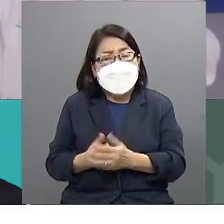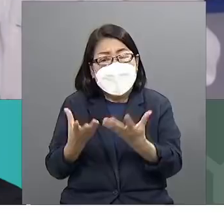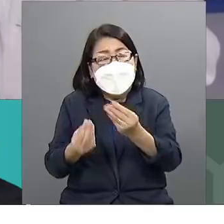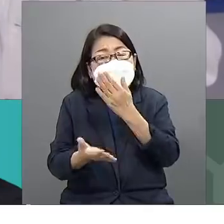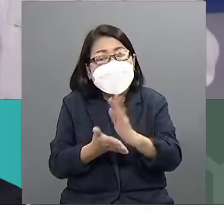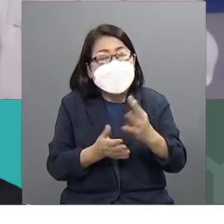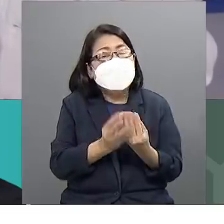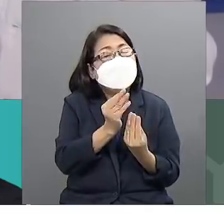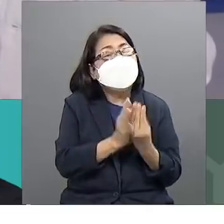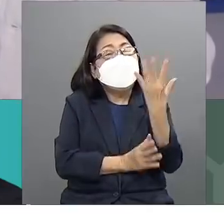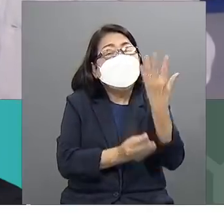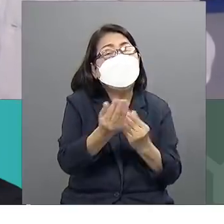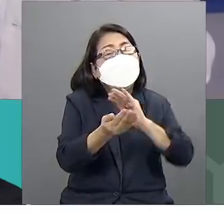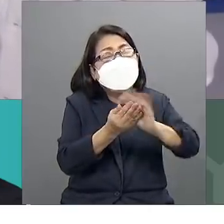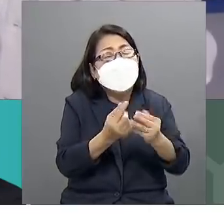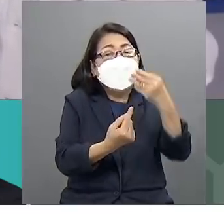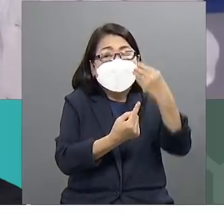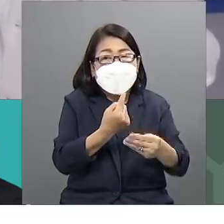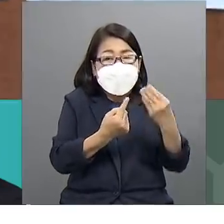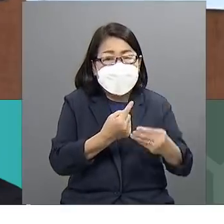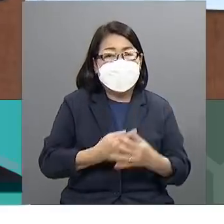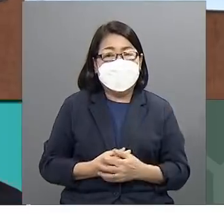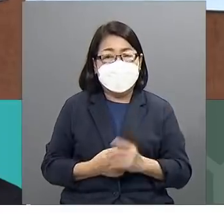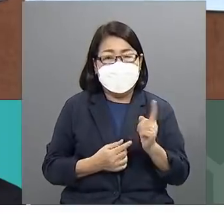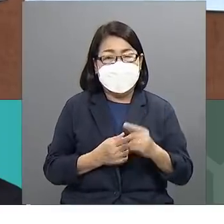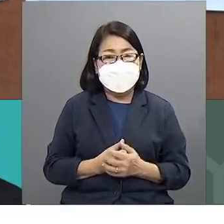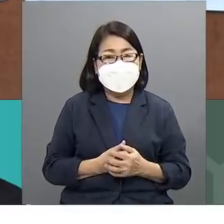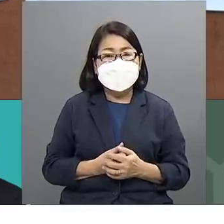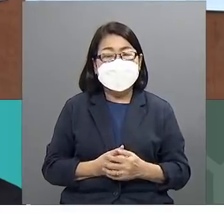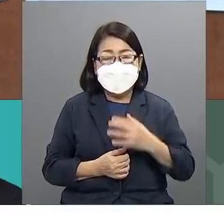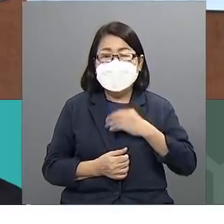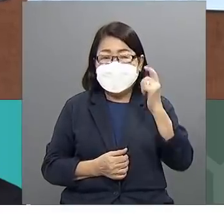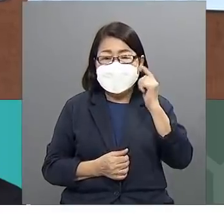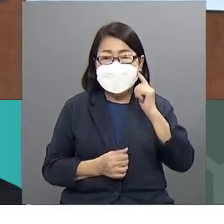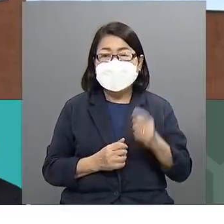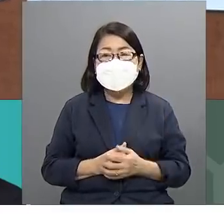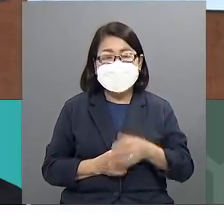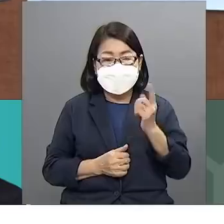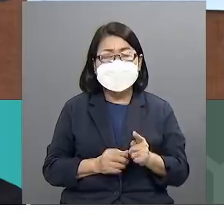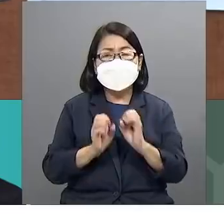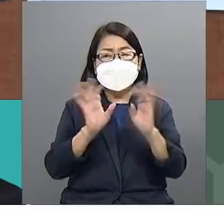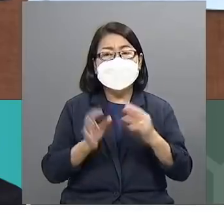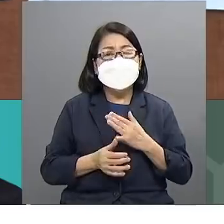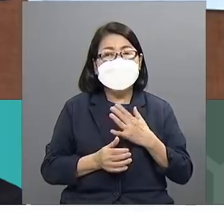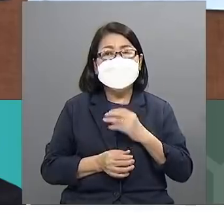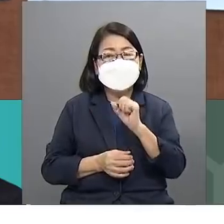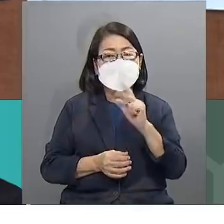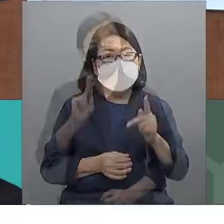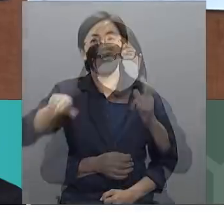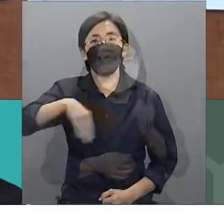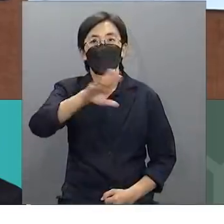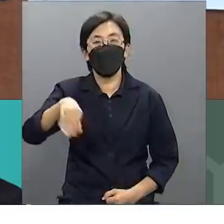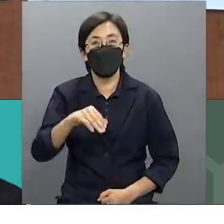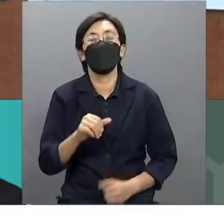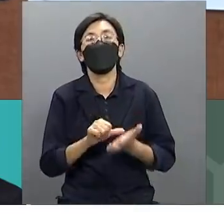อะไรก็ไม่รู้ที่ตรงใจหรือเลี่ยงการจ่ายภาษีชัดเจนผมคิดว่านี่ก็คงเป็นบทบาทของสกอของพวกเราต่อไปในการแก้ไขข้อเป็นอย่างนี้หรือ